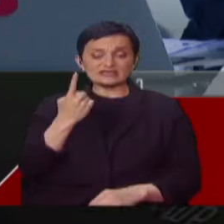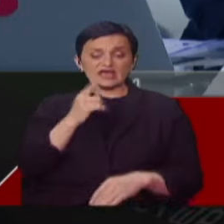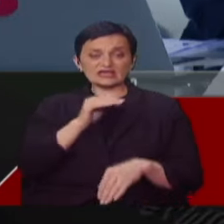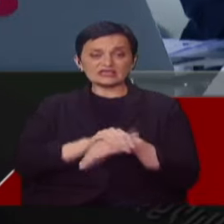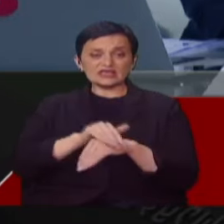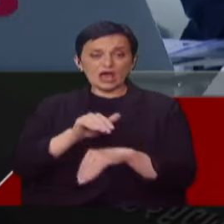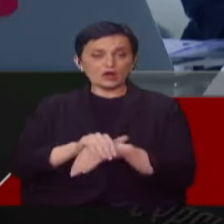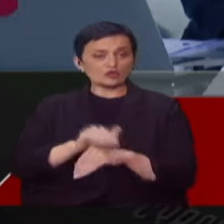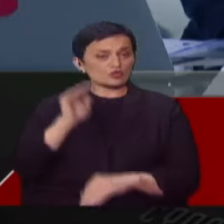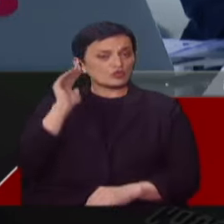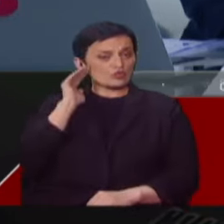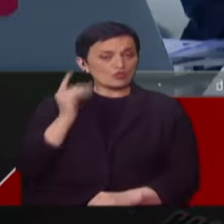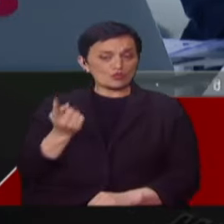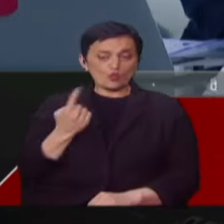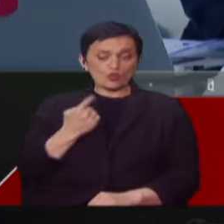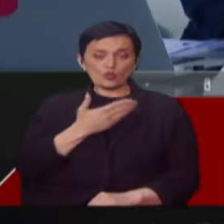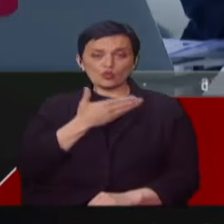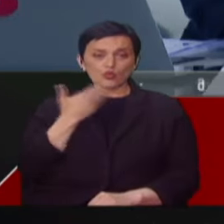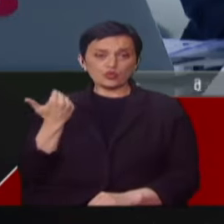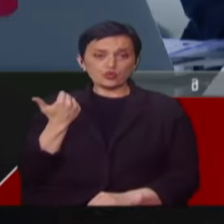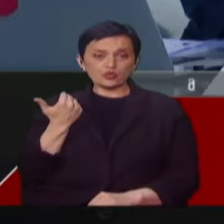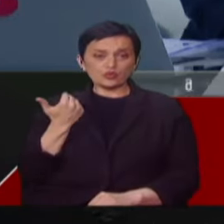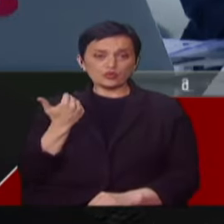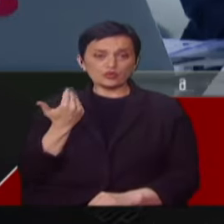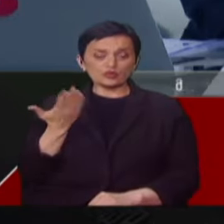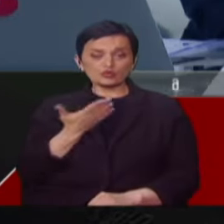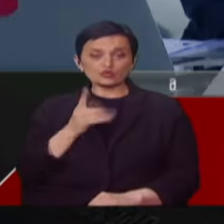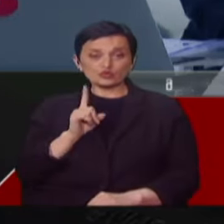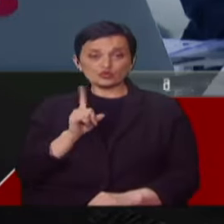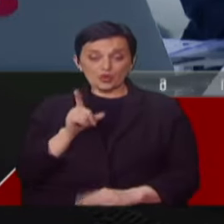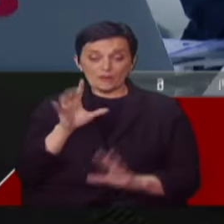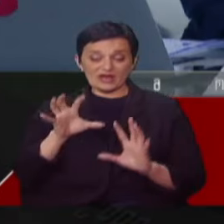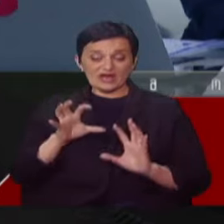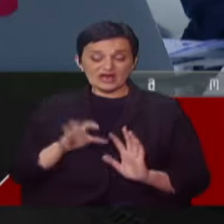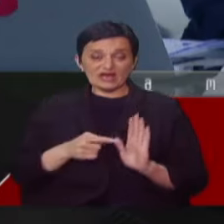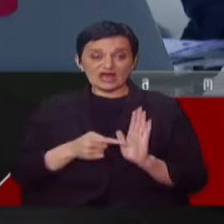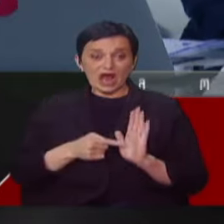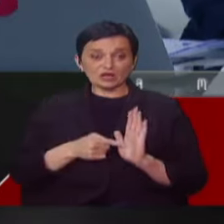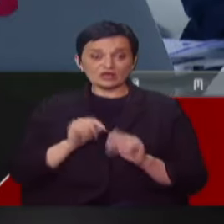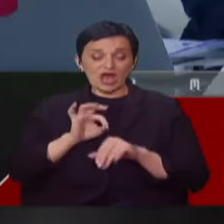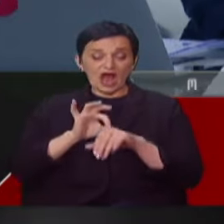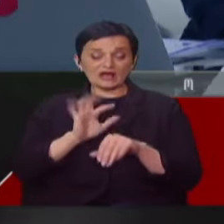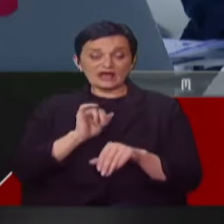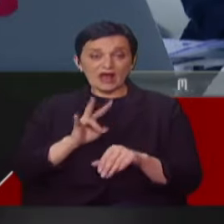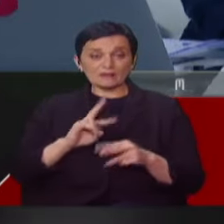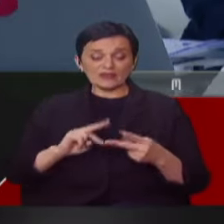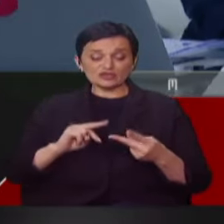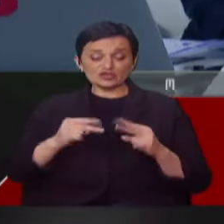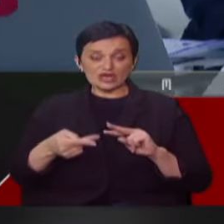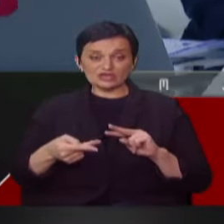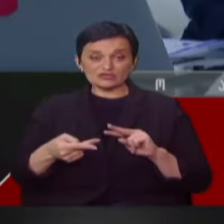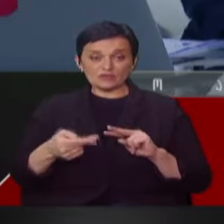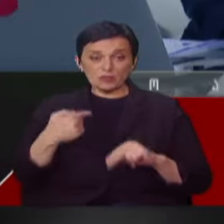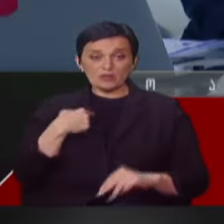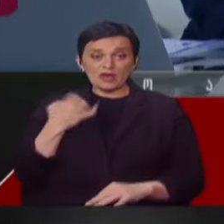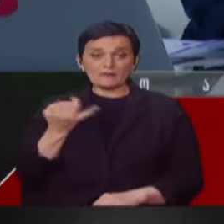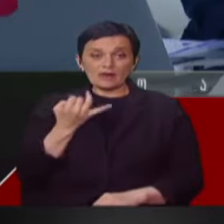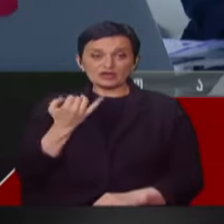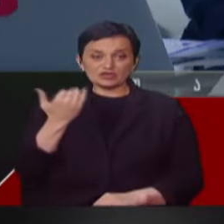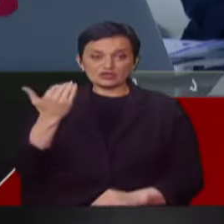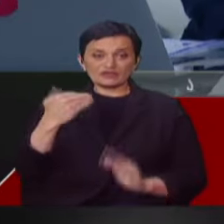არგუმენტი მოუსმენიათ იმის საწინააღმდეგოდ, რომ ეს კანონი არ გატარდეს ან შეიცვალოს. მე მაინტერესებს